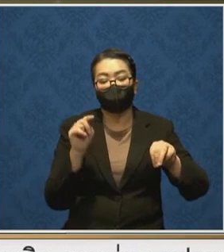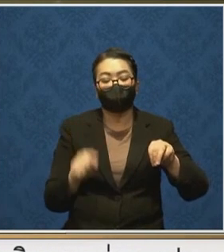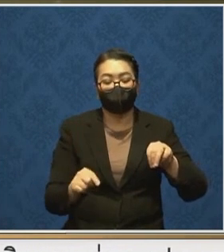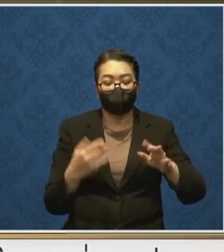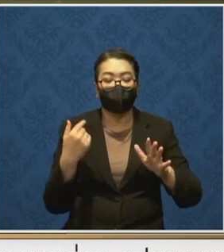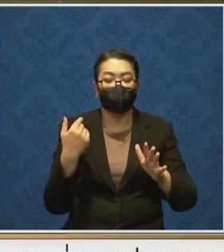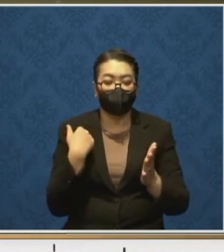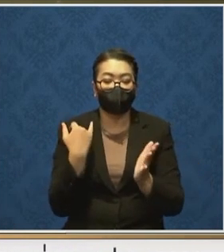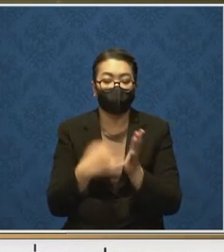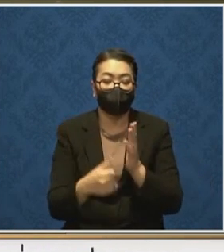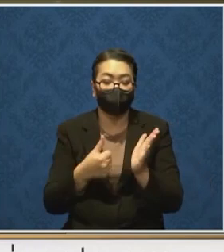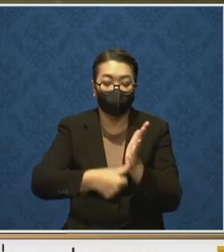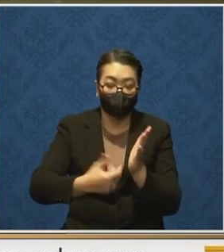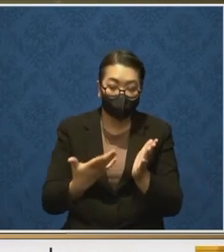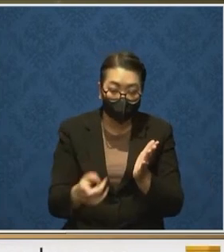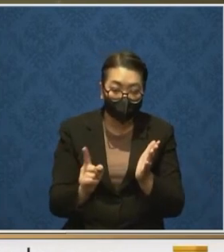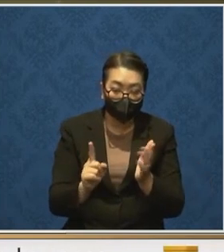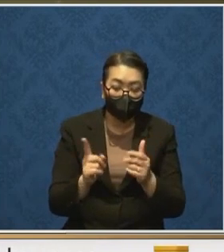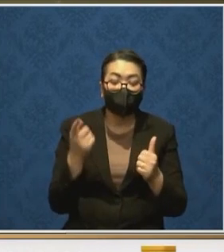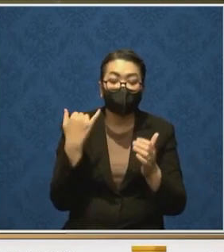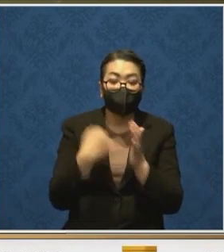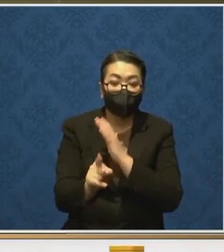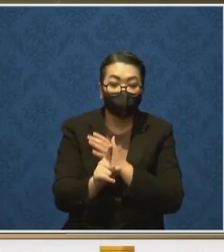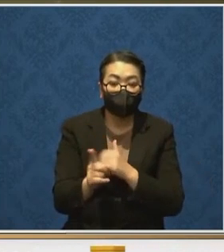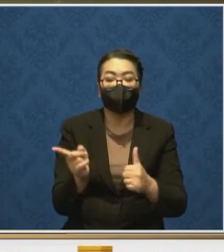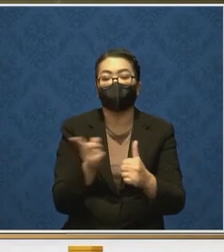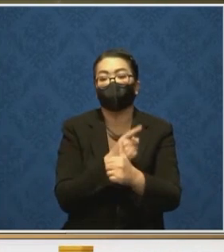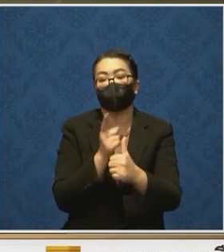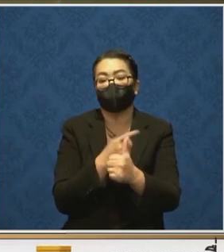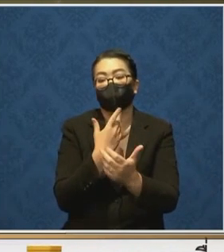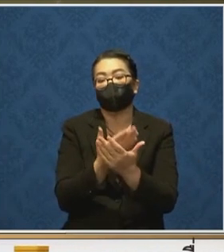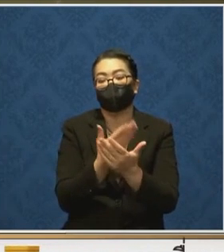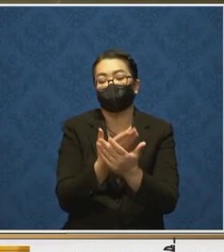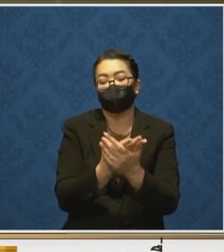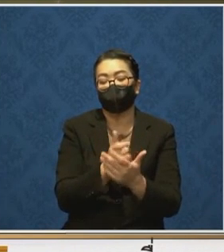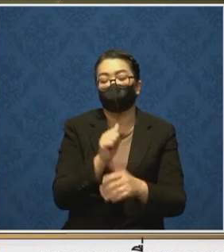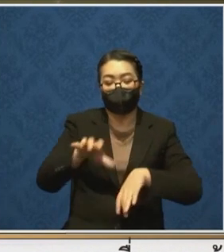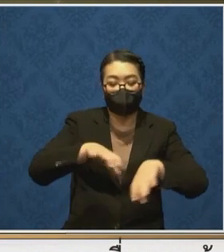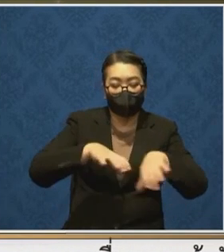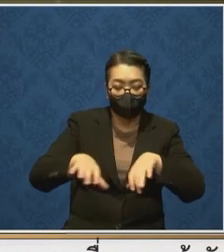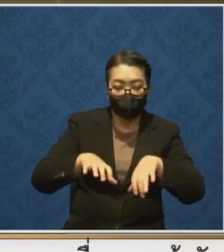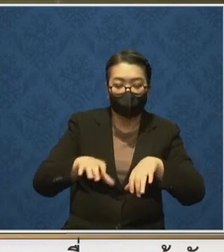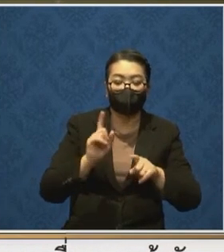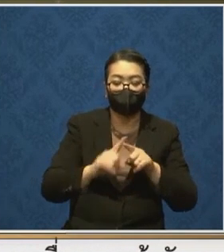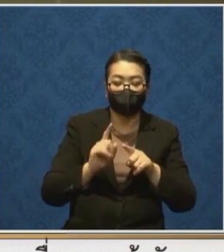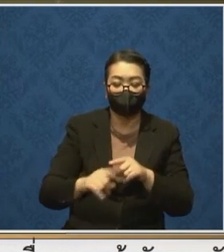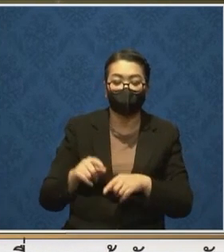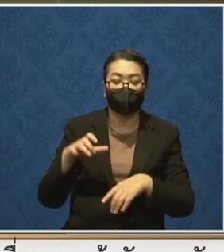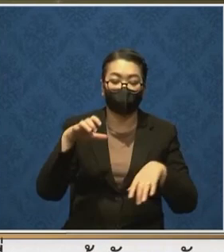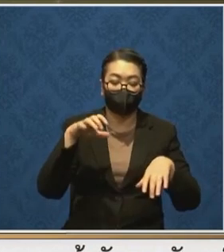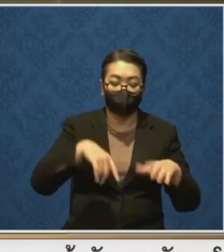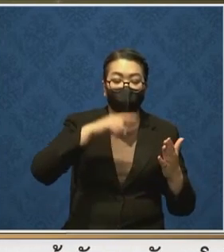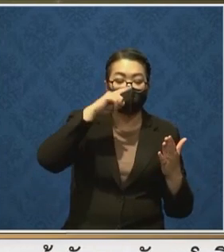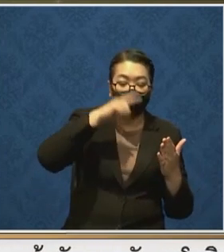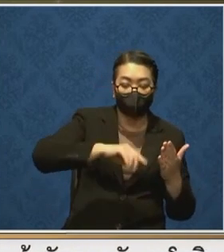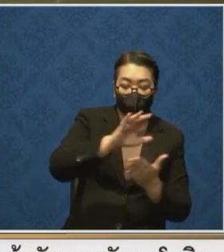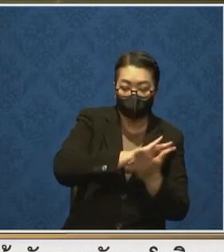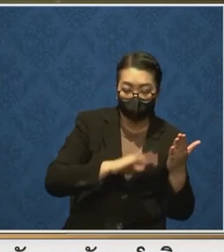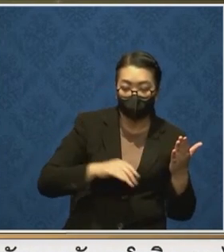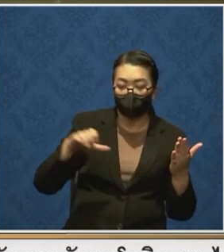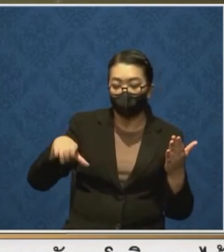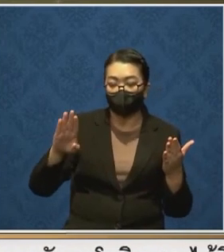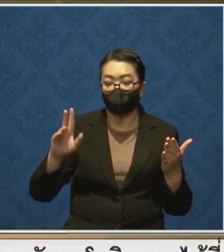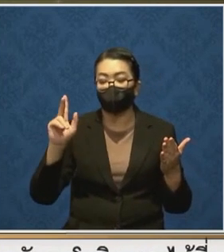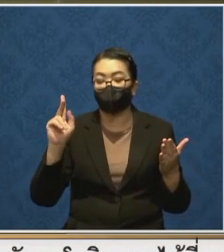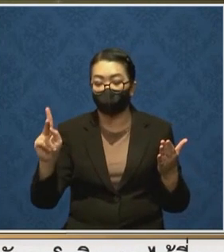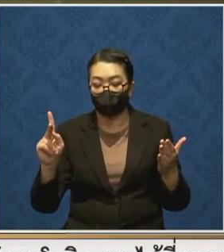ยท์แล้วบายเศคามเสีหายอัแรกคือการเป็นค่าใช้จ่ายในการดเิการรกัข้อพภาษ์ระหว่างราชนาจัษไทยกับบิษัท Kingsgate